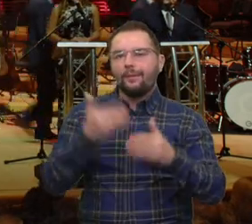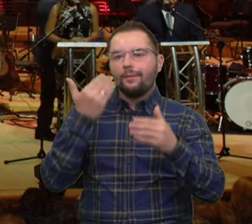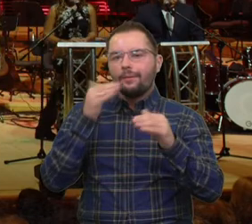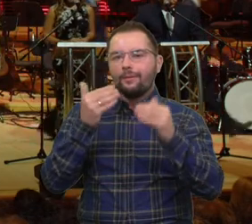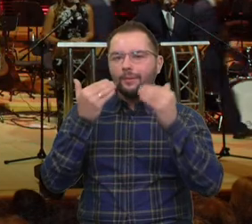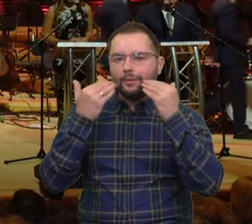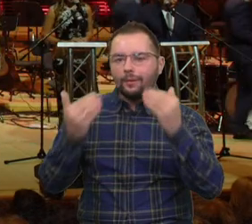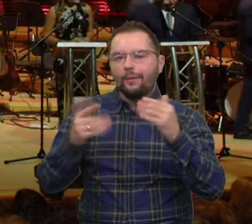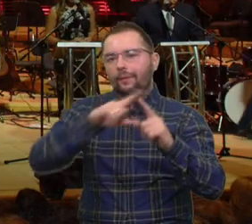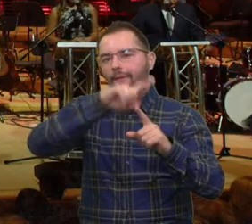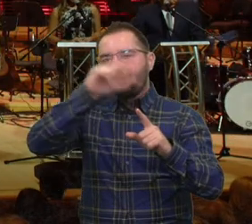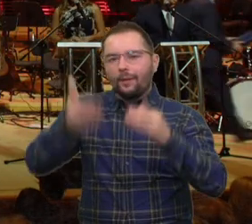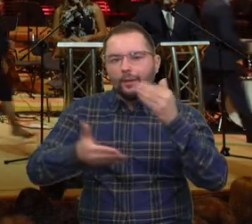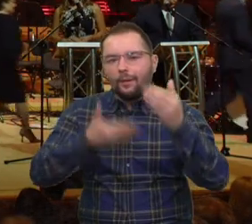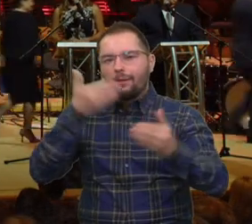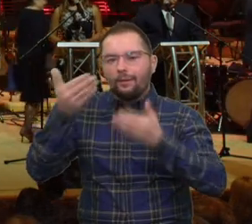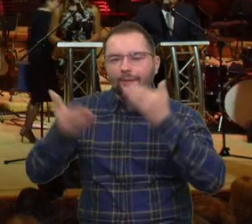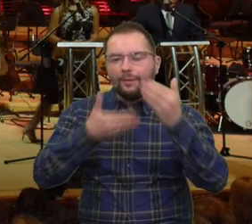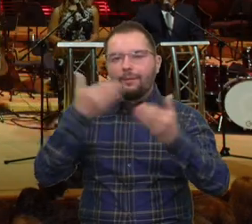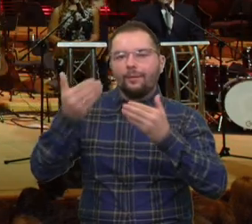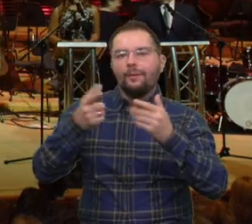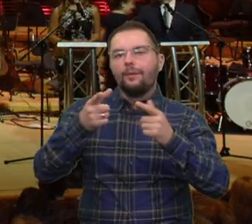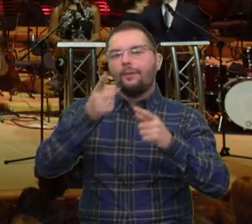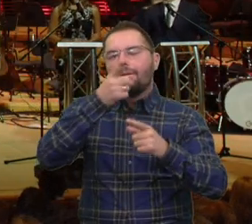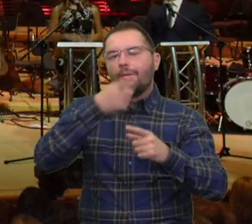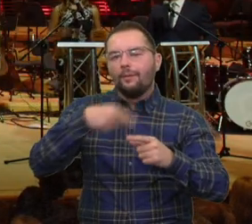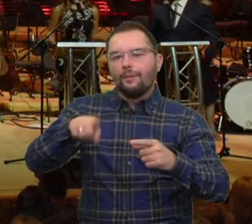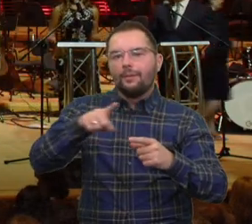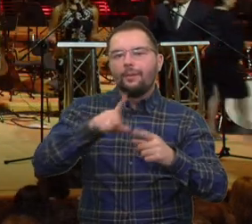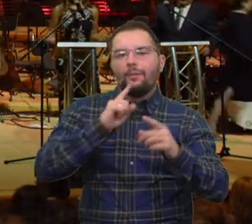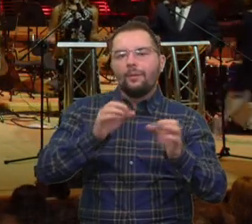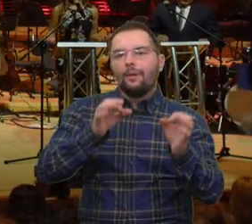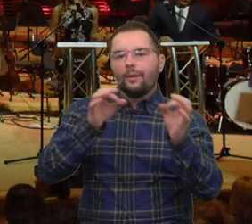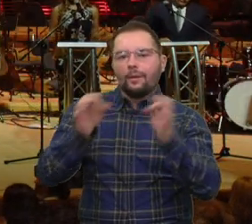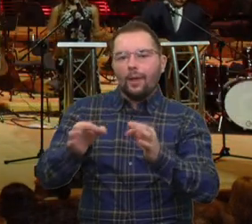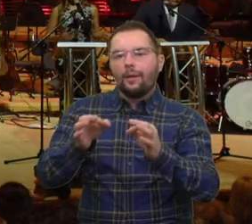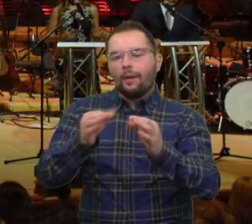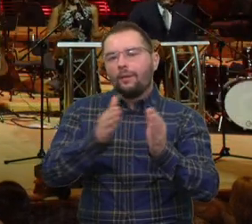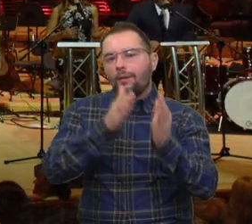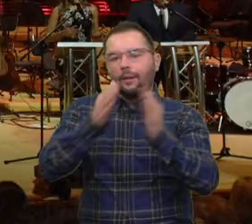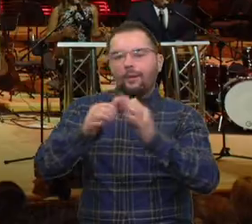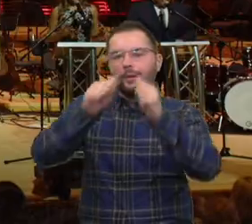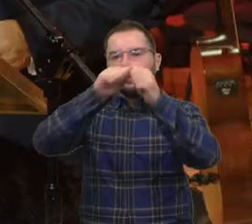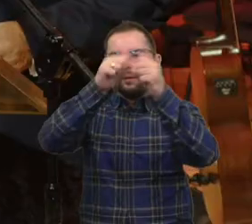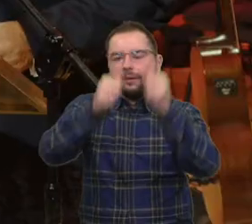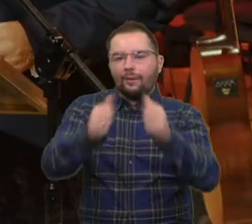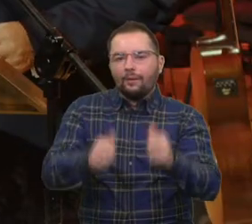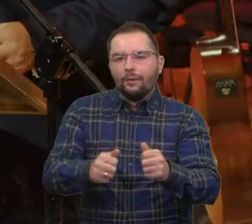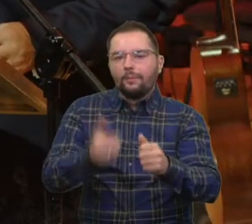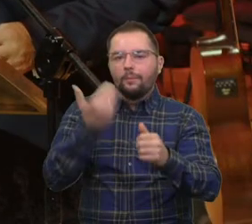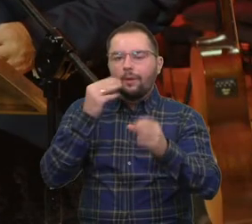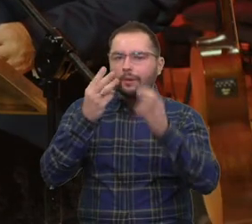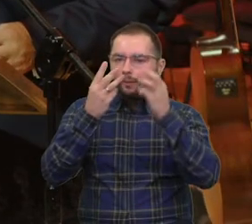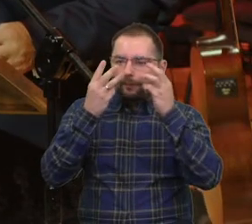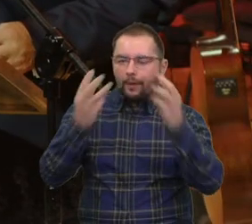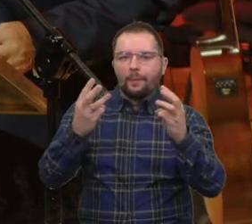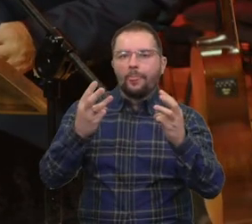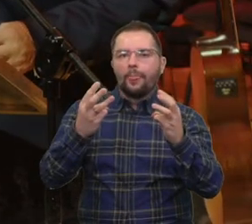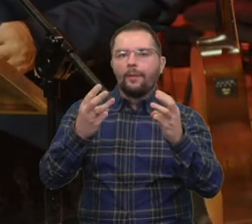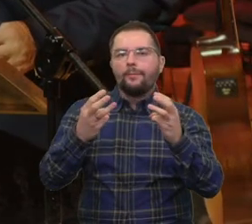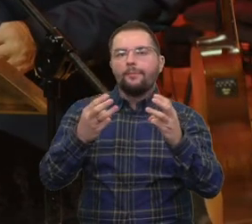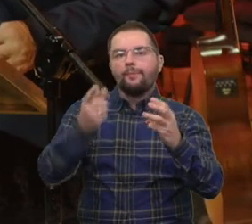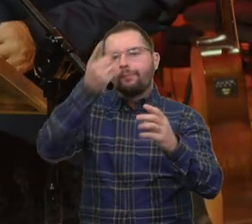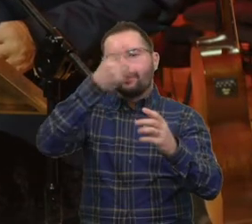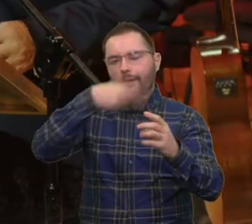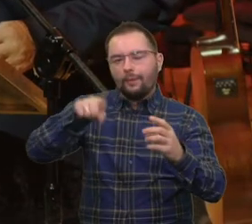Dziękujemy. Gratulacje raz jeszcze, bo, drodzy państwo, pora na kolejne statuetki, bardzo ważne, więc miejmy nadzieję, że